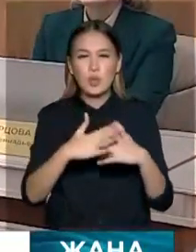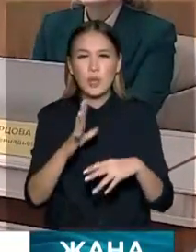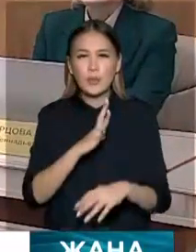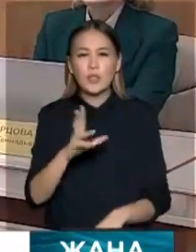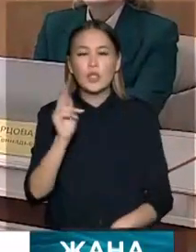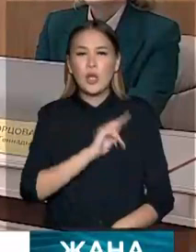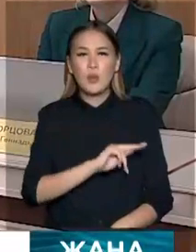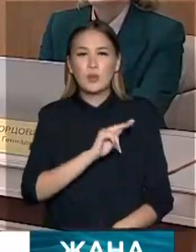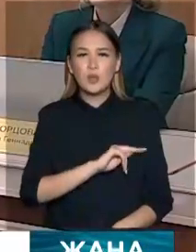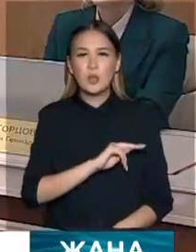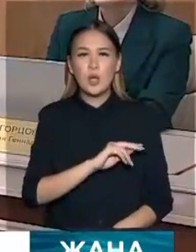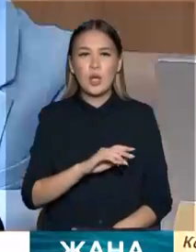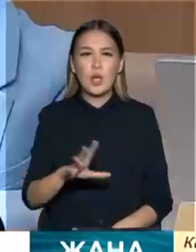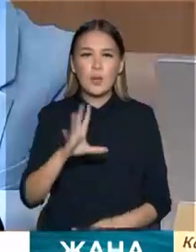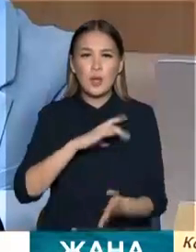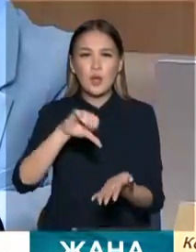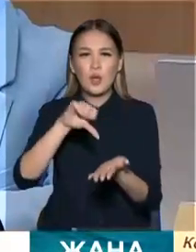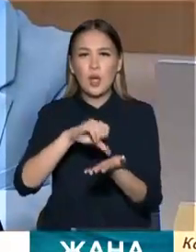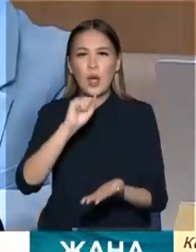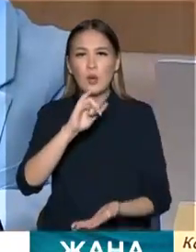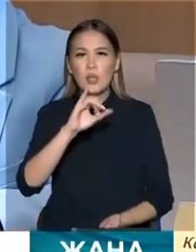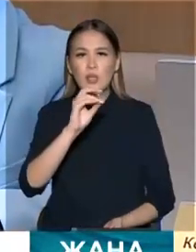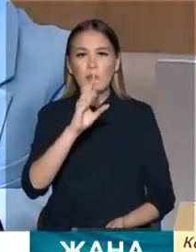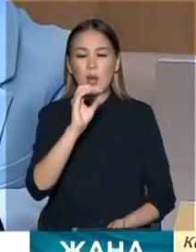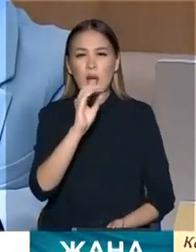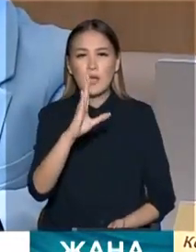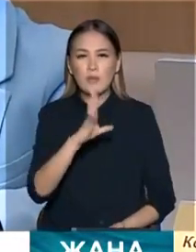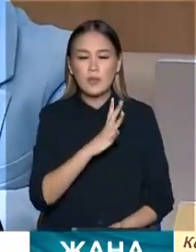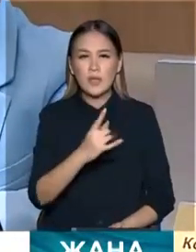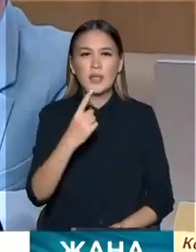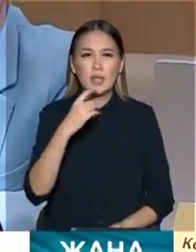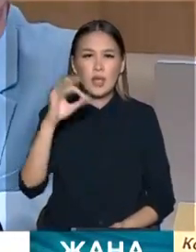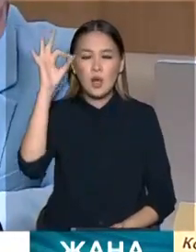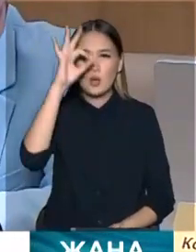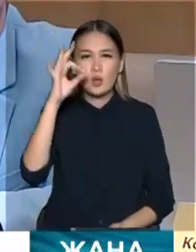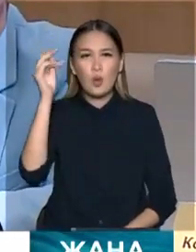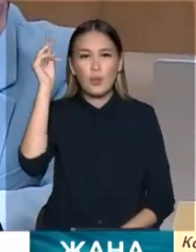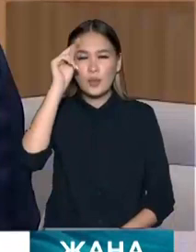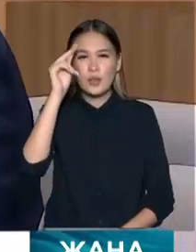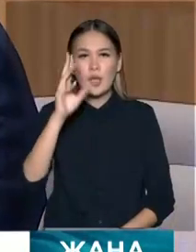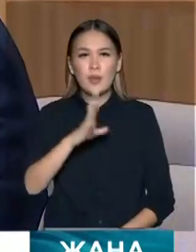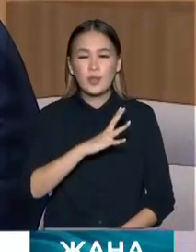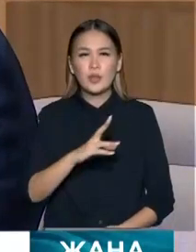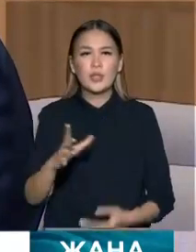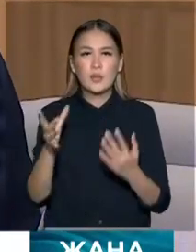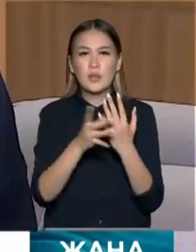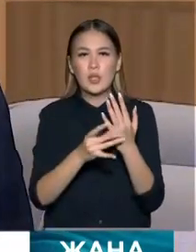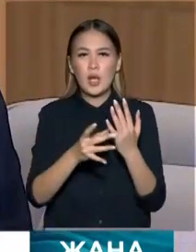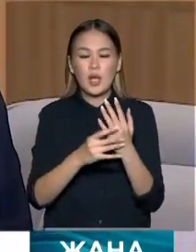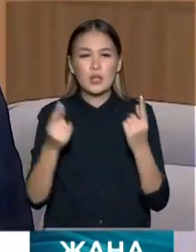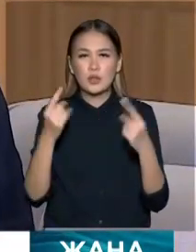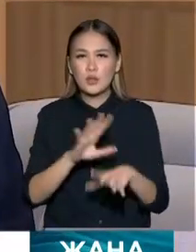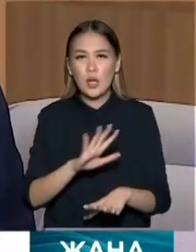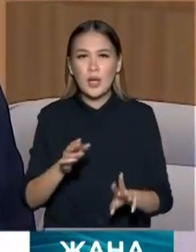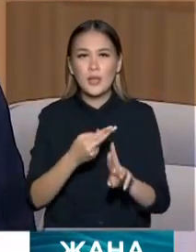жұмыс істеген. Үміткер Нұрлан Әуесбаев мемлекеттік тілді білу бойынша емтиханнан сүрінбей өткен. Айта